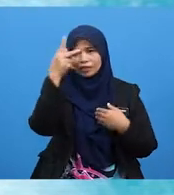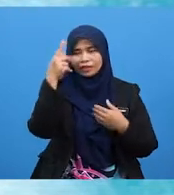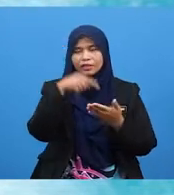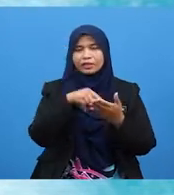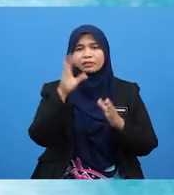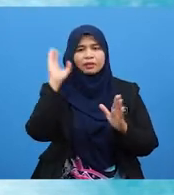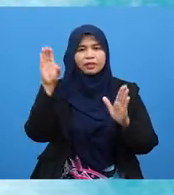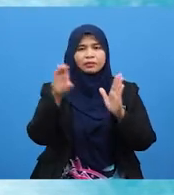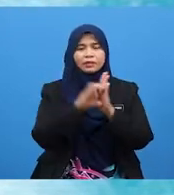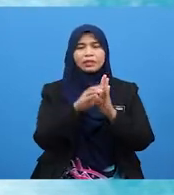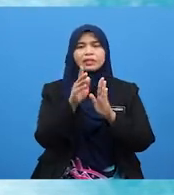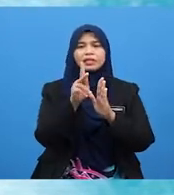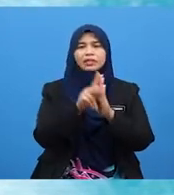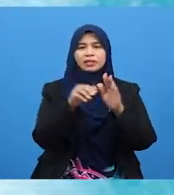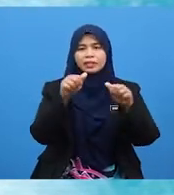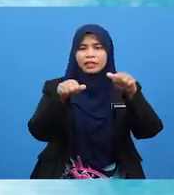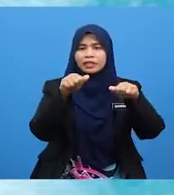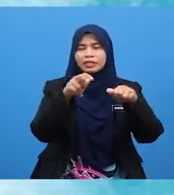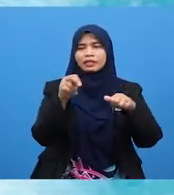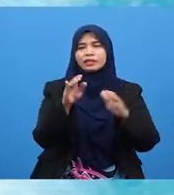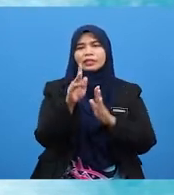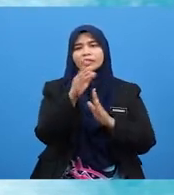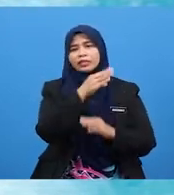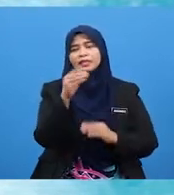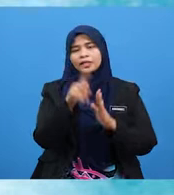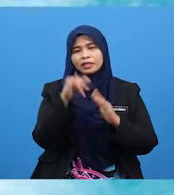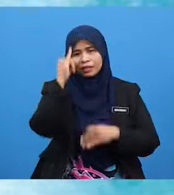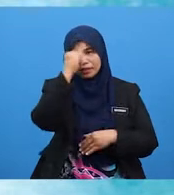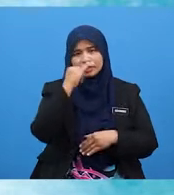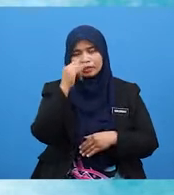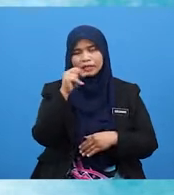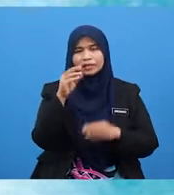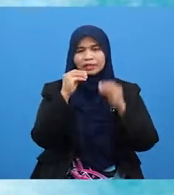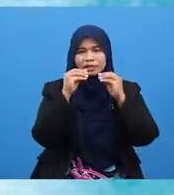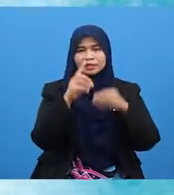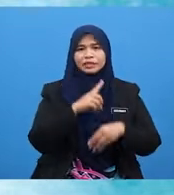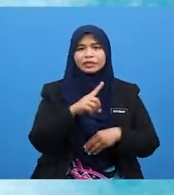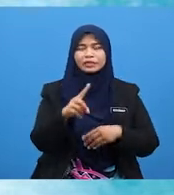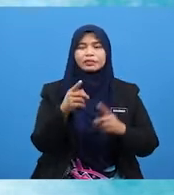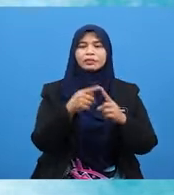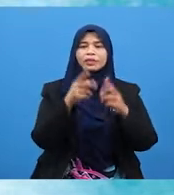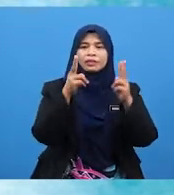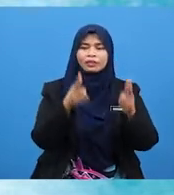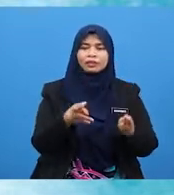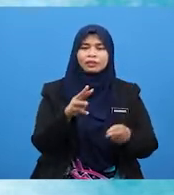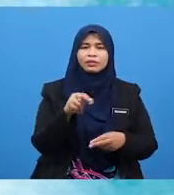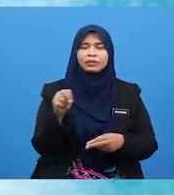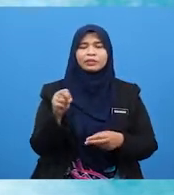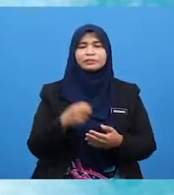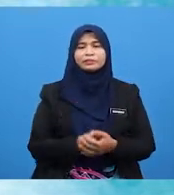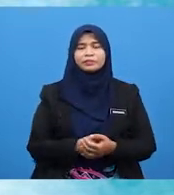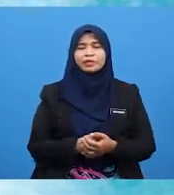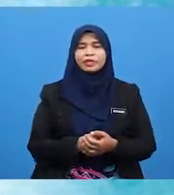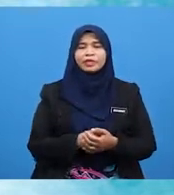ini menggambarkan keadilan dan keindahan ajaran Islam kepada umatnya. Nilai sivik hormat menghormati